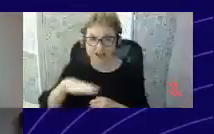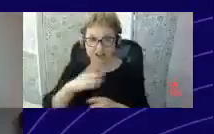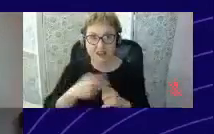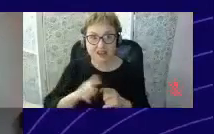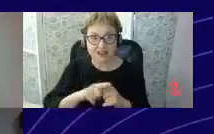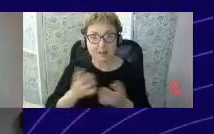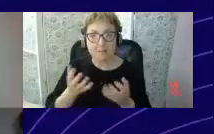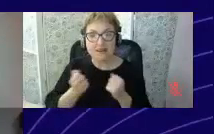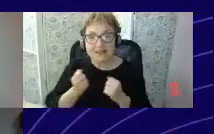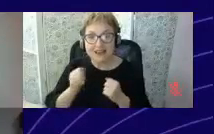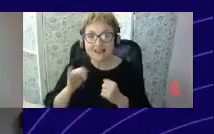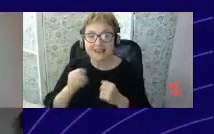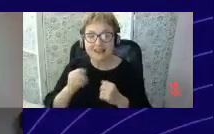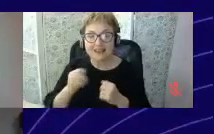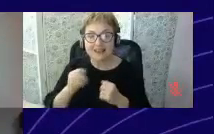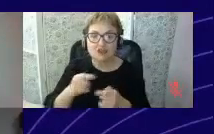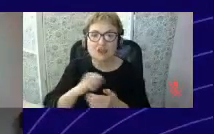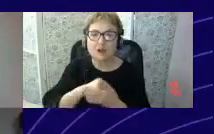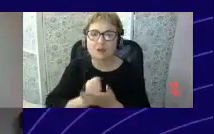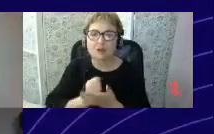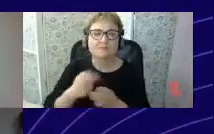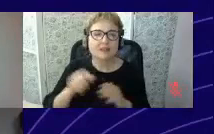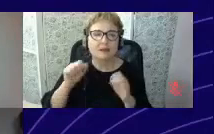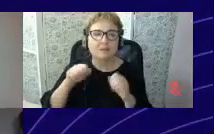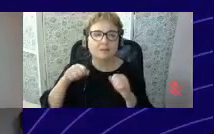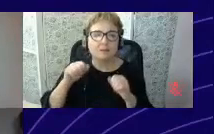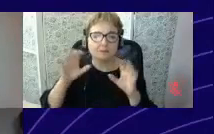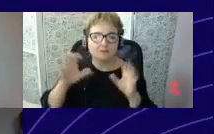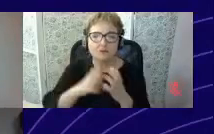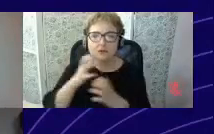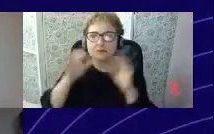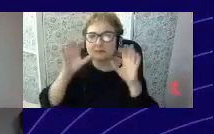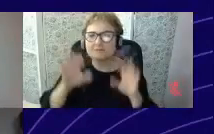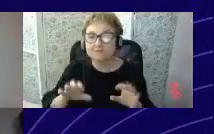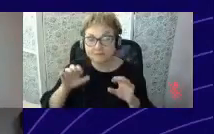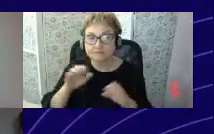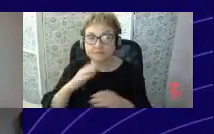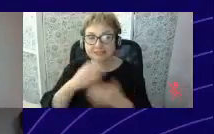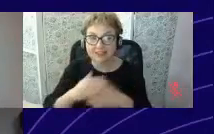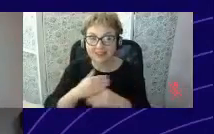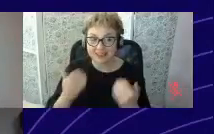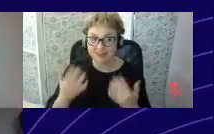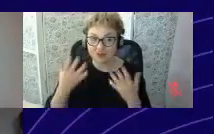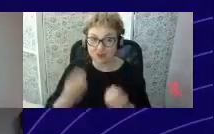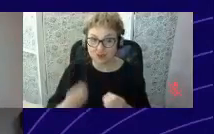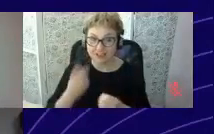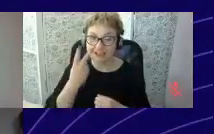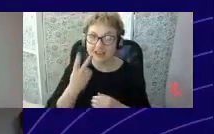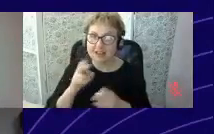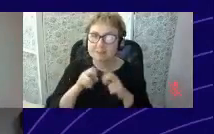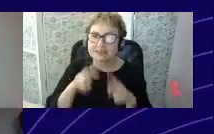это, безусловно, принятие и в последующем ратификация Конвенции о правах инвалидов. Кроме этого, на сегодняшний день у нас действуют